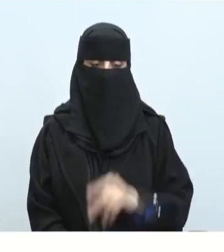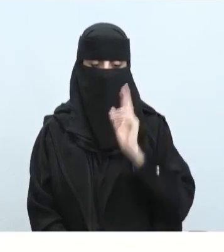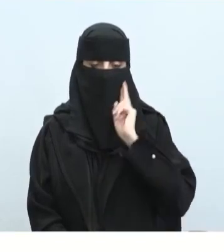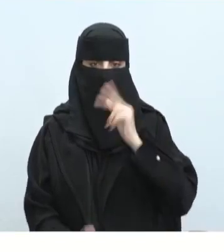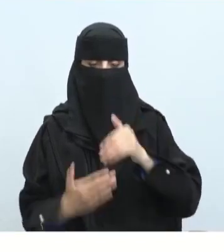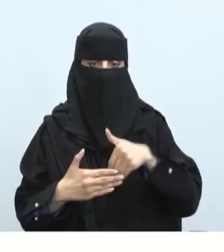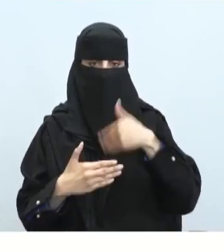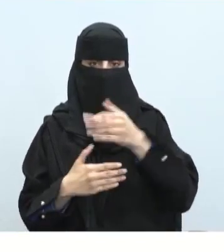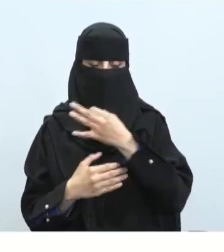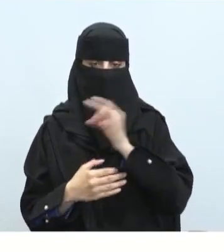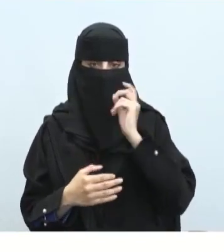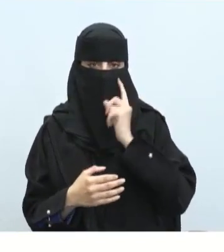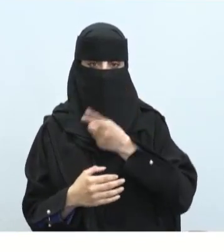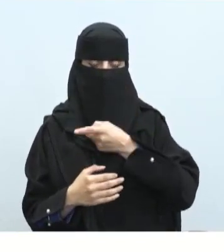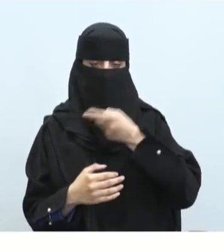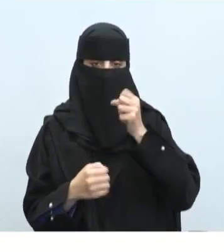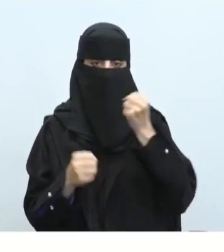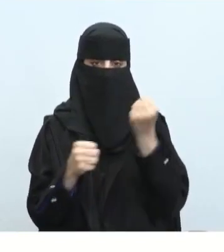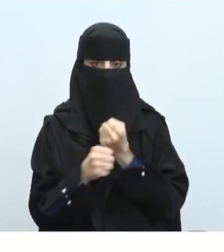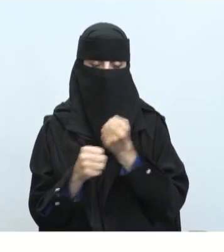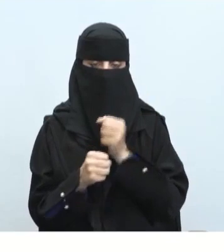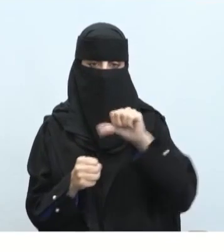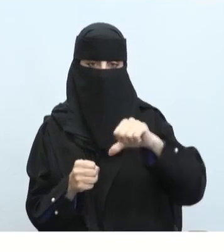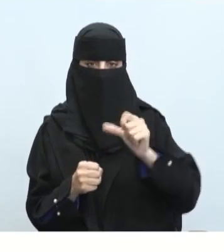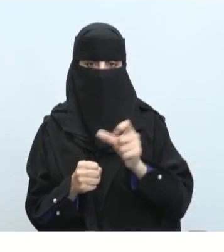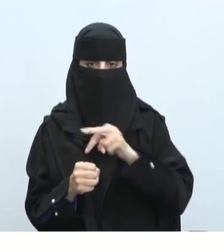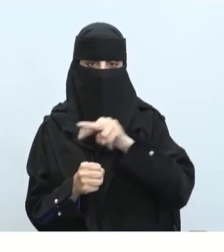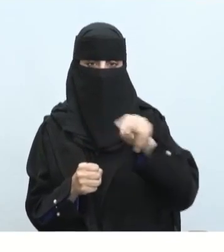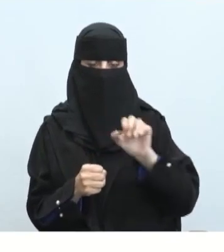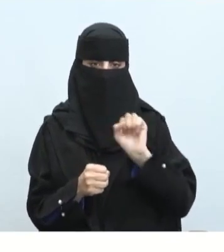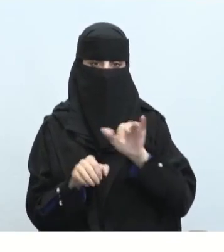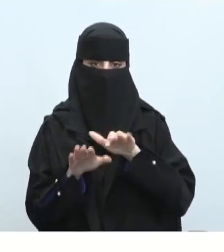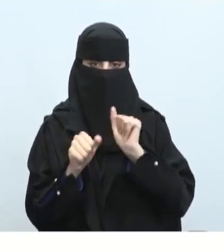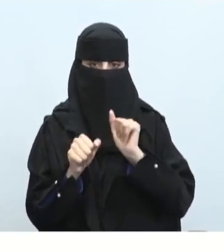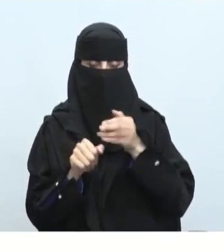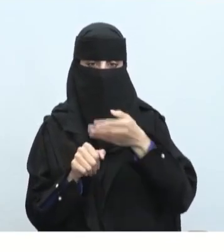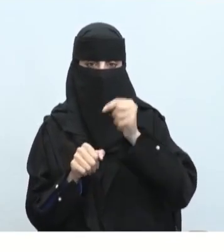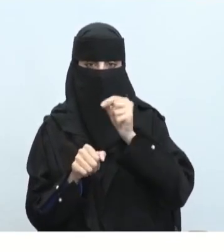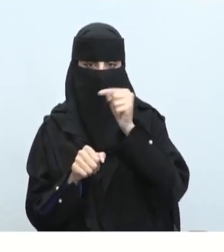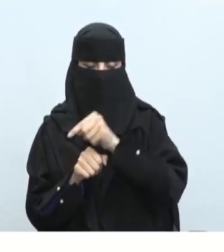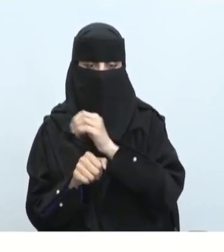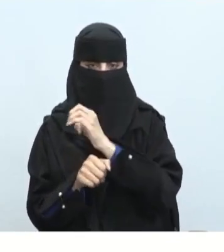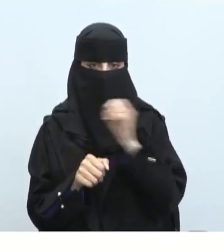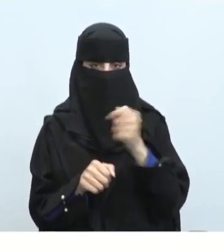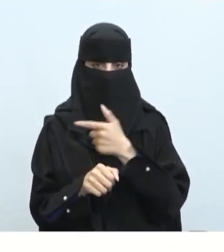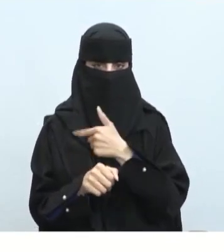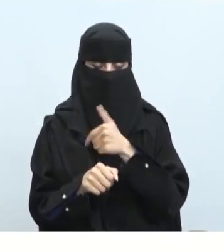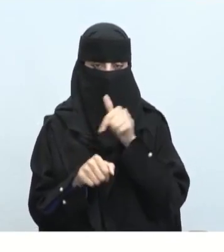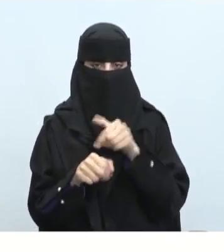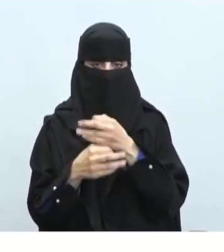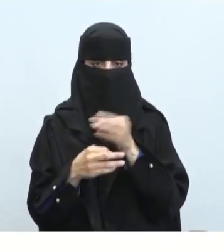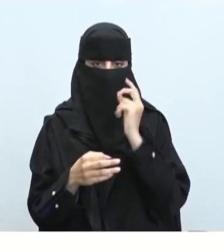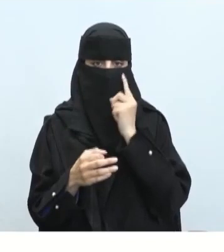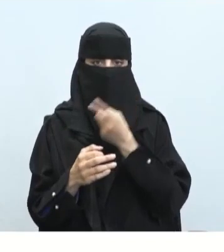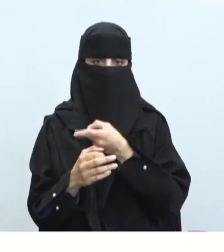وبعد تعرف على عملي ان واخواتها في الجمله الاسميه فاننا